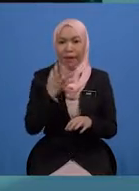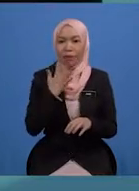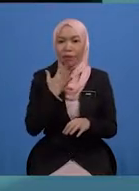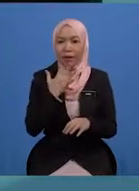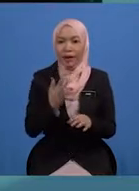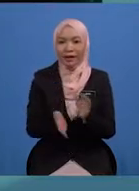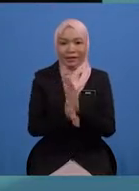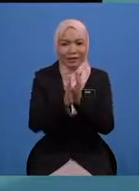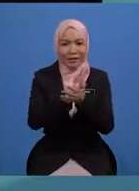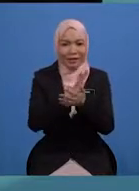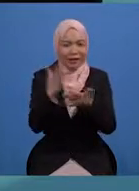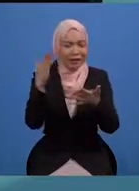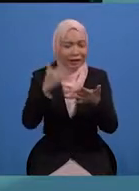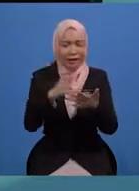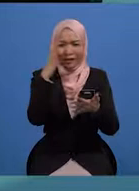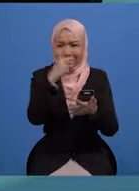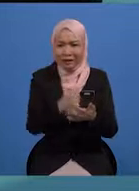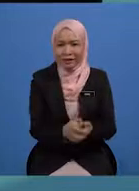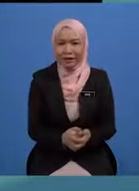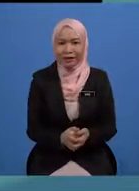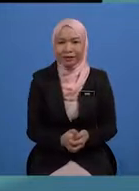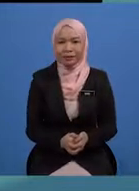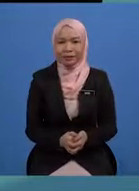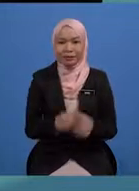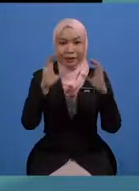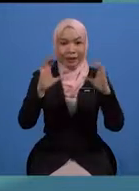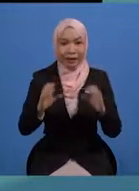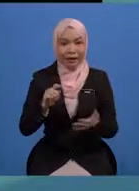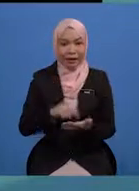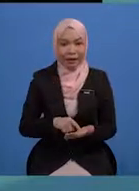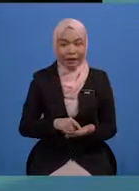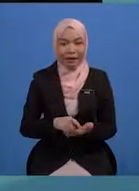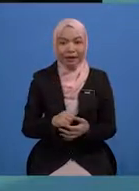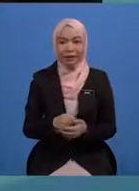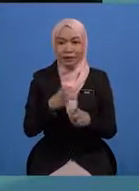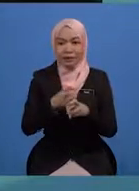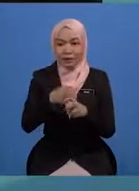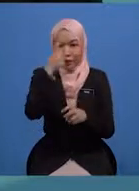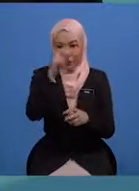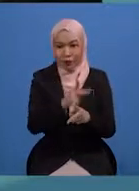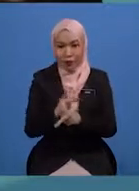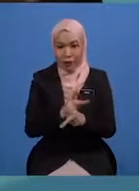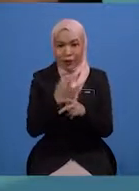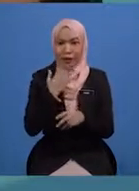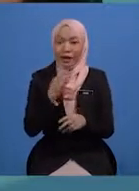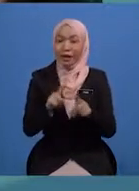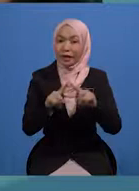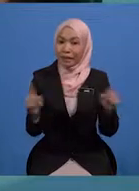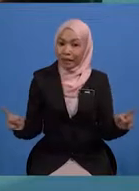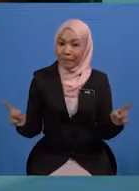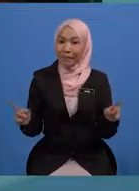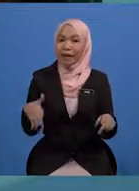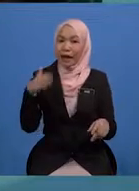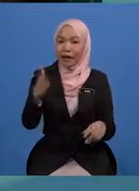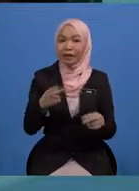menarik. Teknik ini sukar membuat kawalan warna, tetapi ia akan menghasilkan kesan